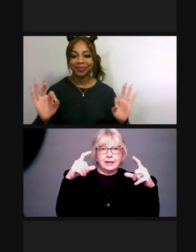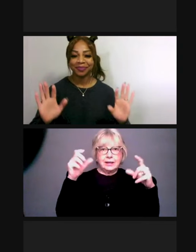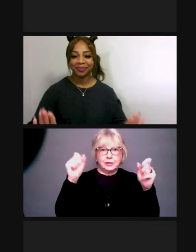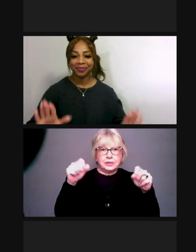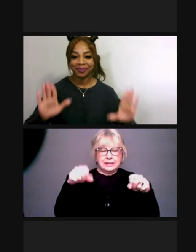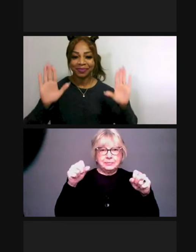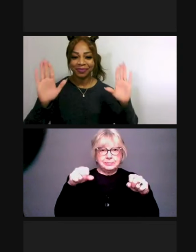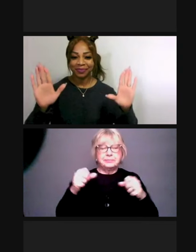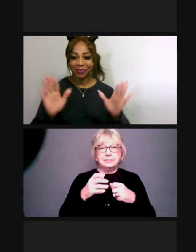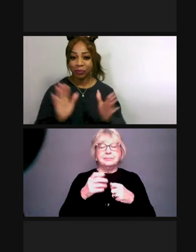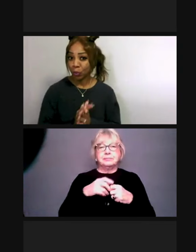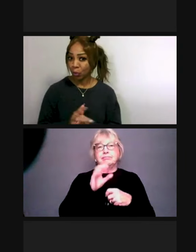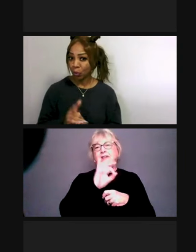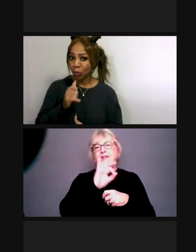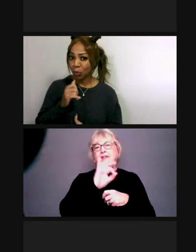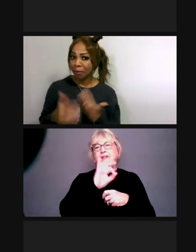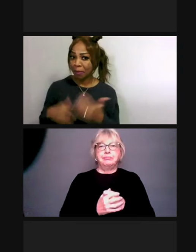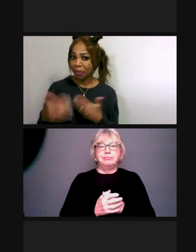Fantastique.